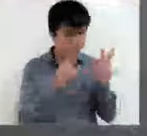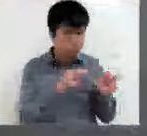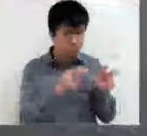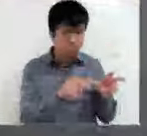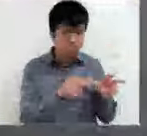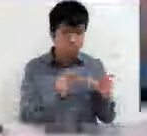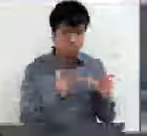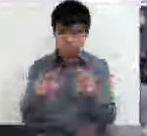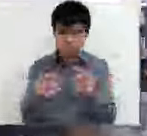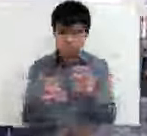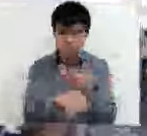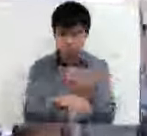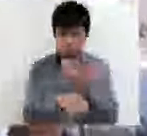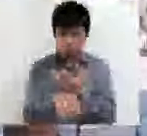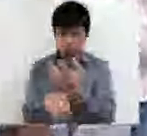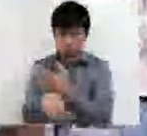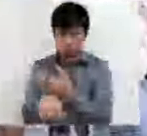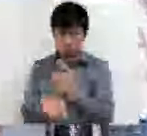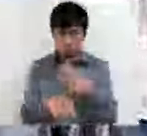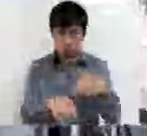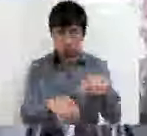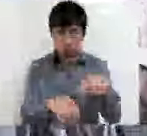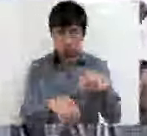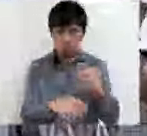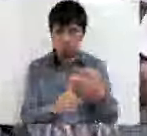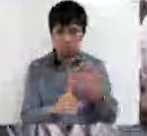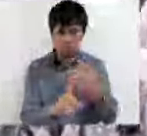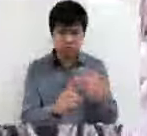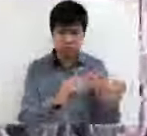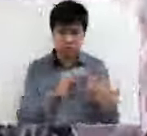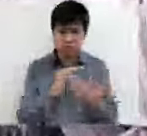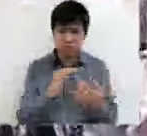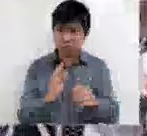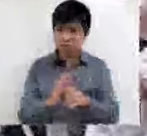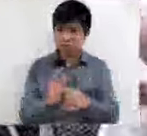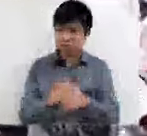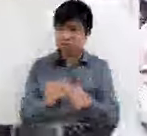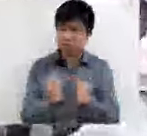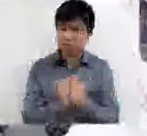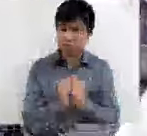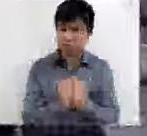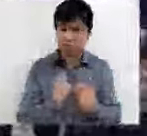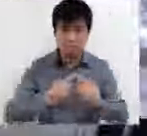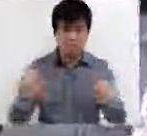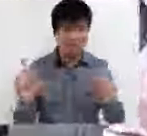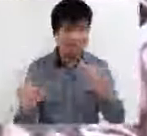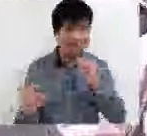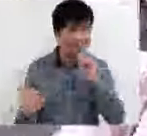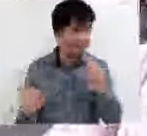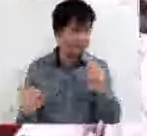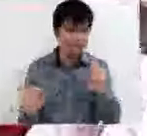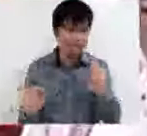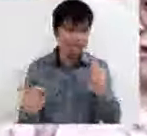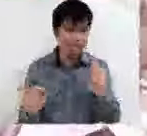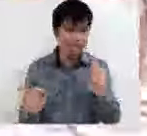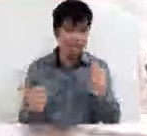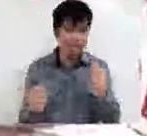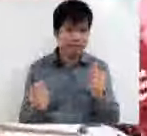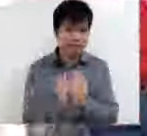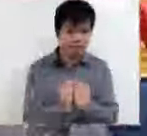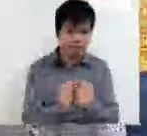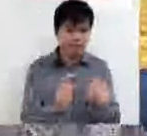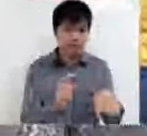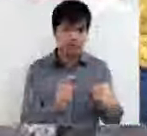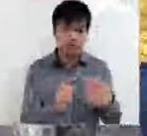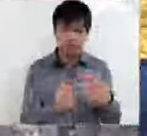mga customer. Kuwari, magkasama sila, pero hindi pala. Yung bayad, minsan nakukuha ng lalaki,